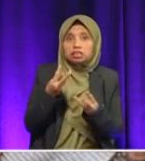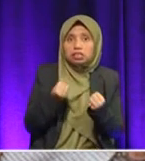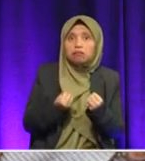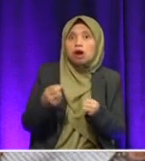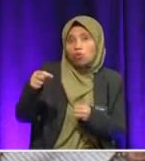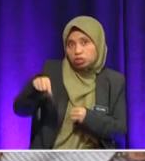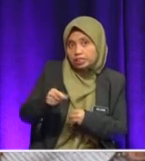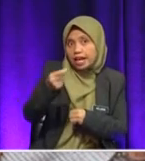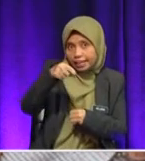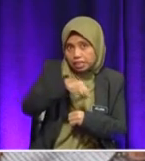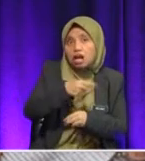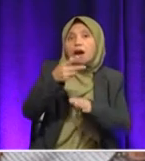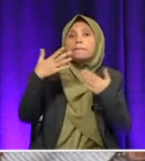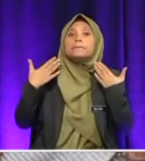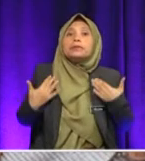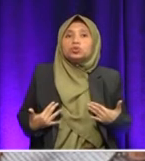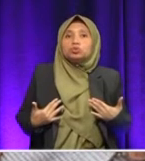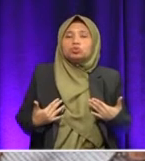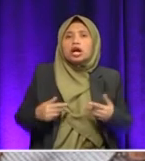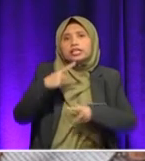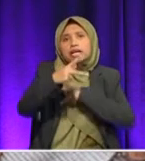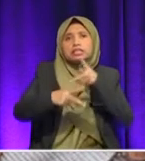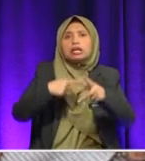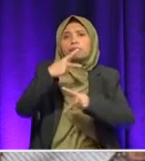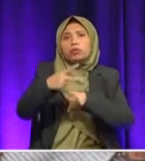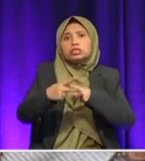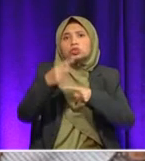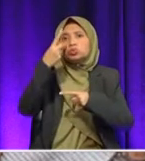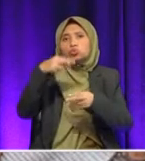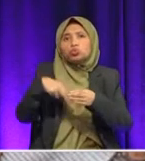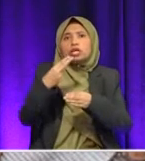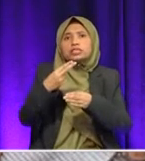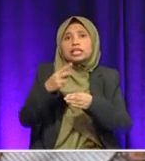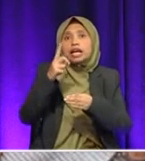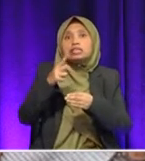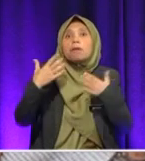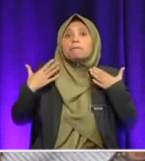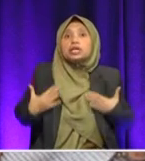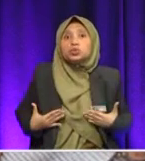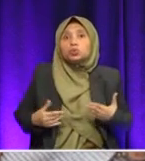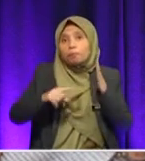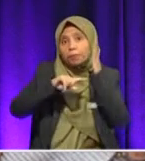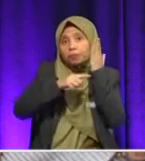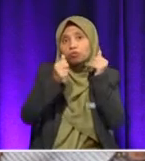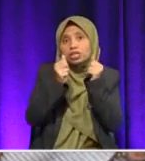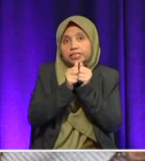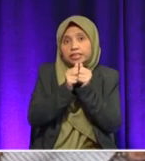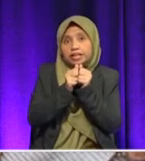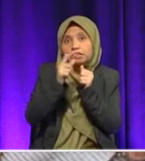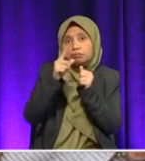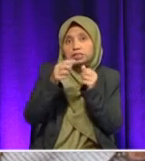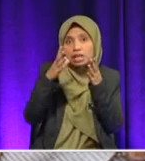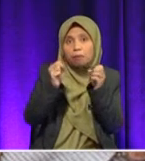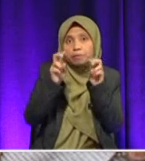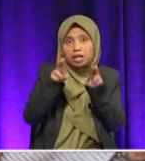myrate Gowa jadi ini ada proses proses dalam menghasilkan satu pakaian tuh bermula dengan Misty Ambi